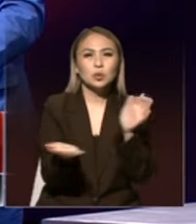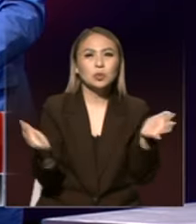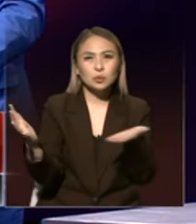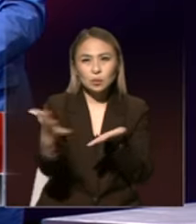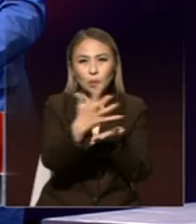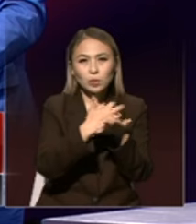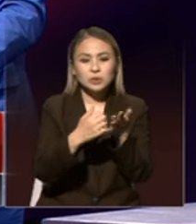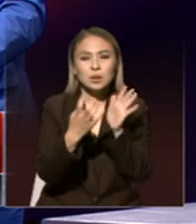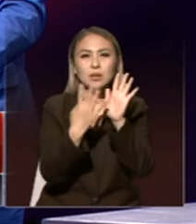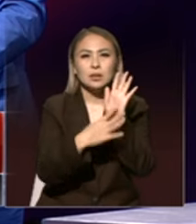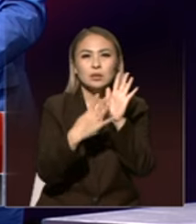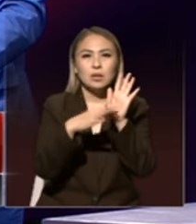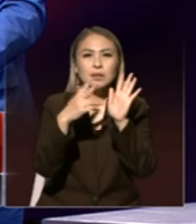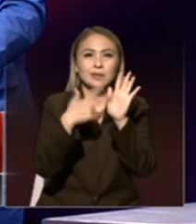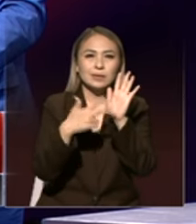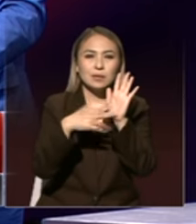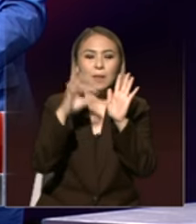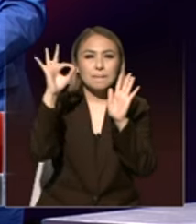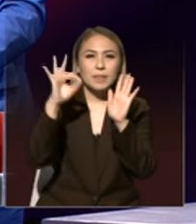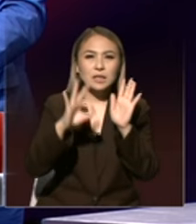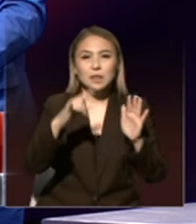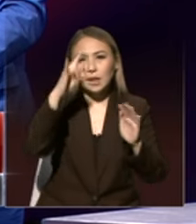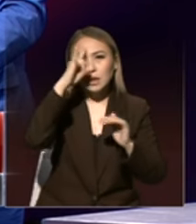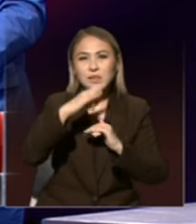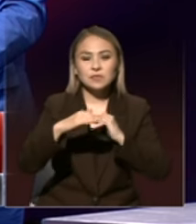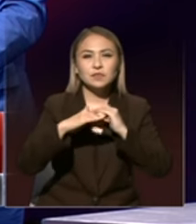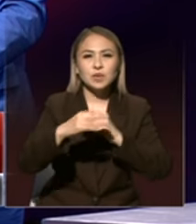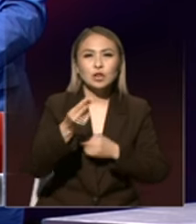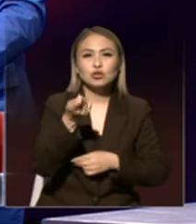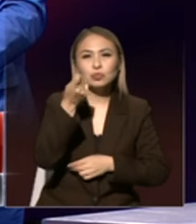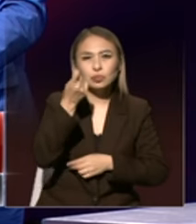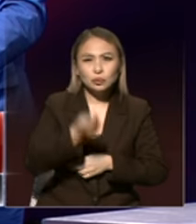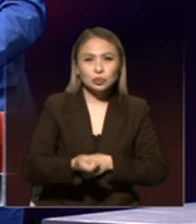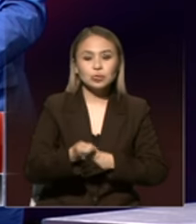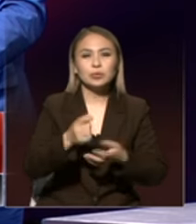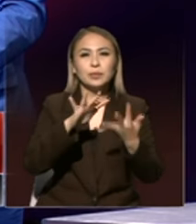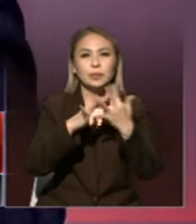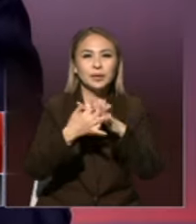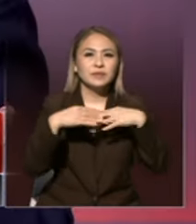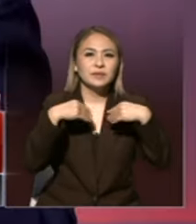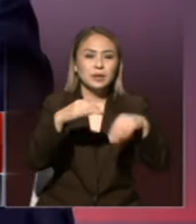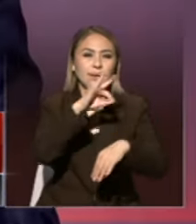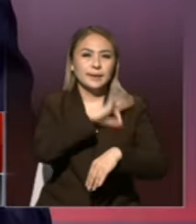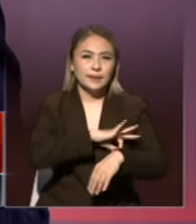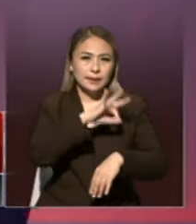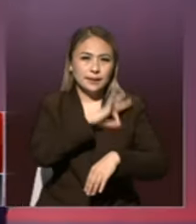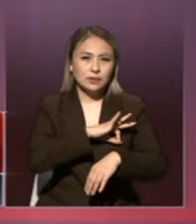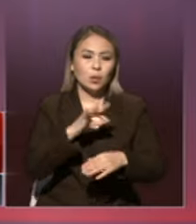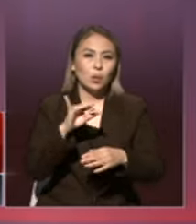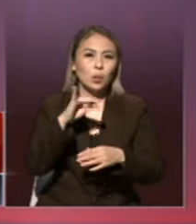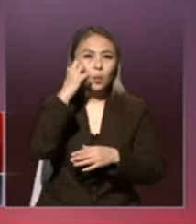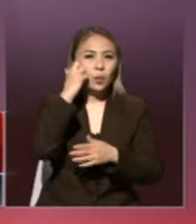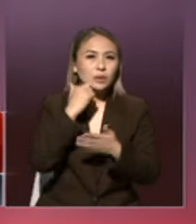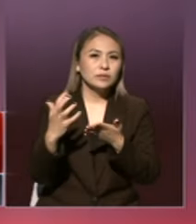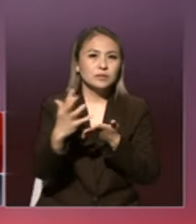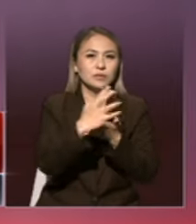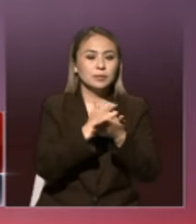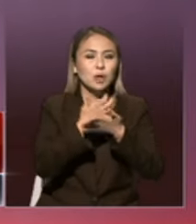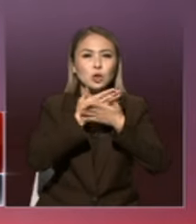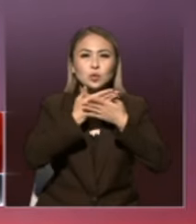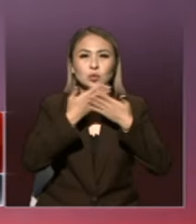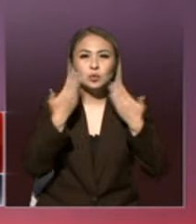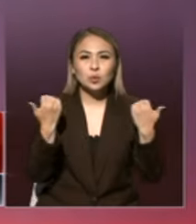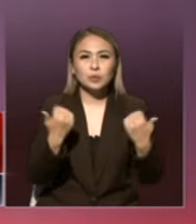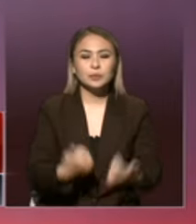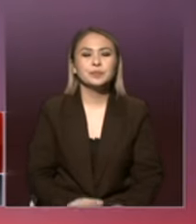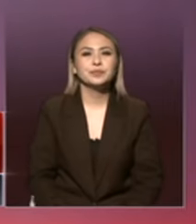80-90%-ға жуығы отандық техника. Бұл арзан қолжетімді шаруаға техникада утиль алым жоқ. Сіз маған нақты түсіндіріп беріңізші.